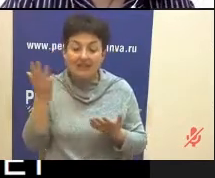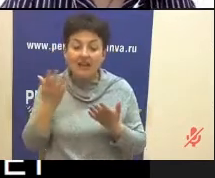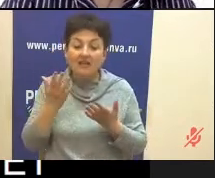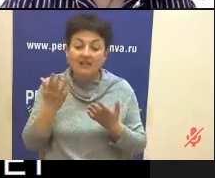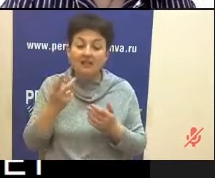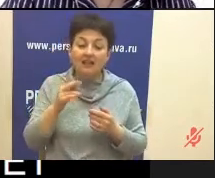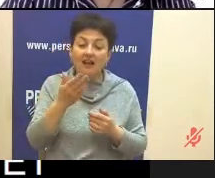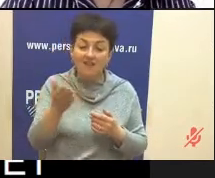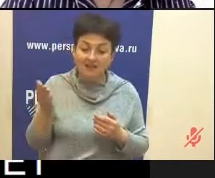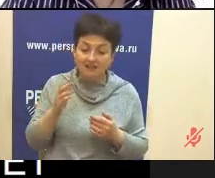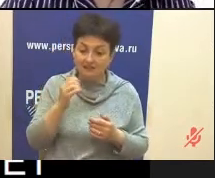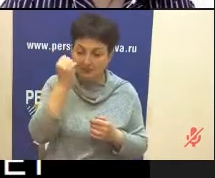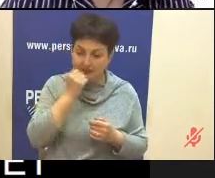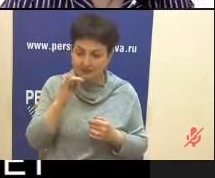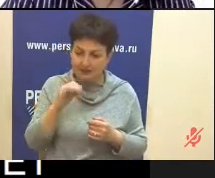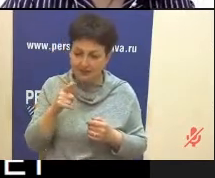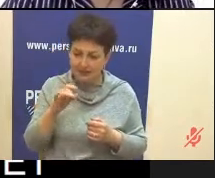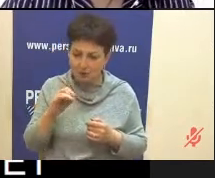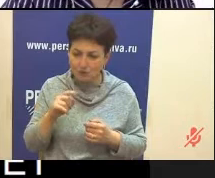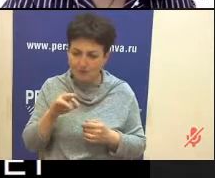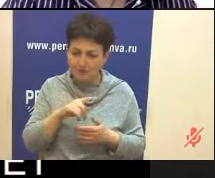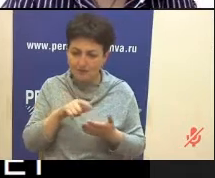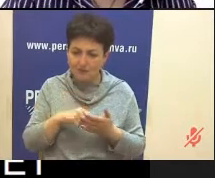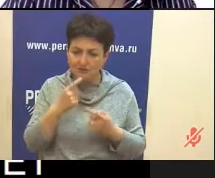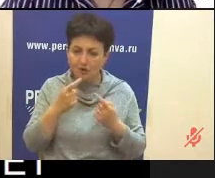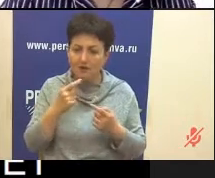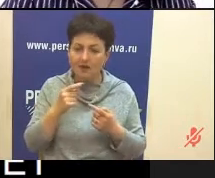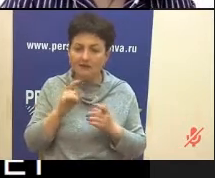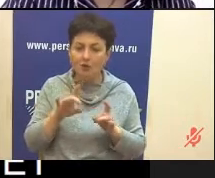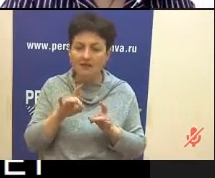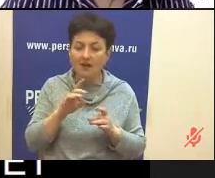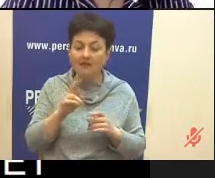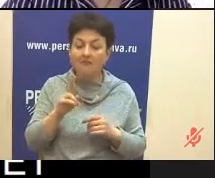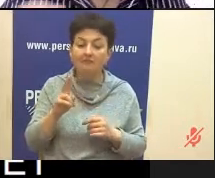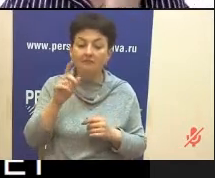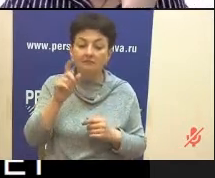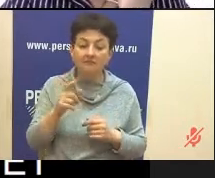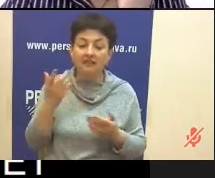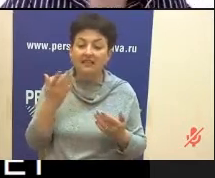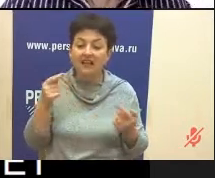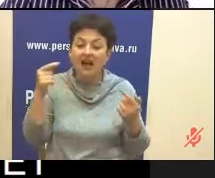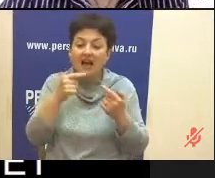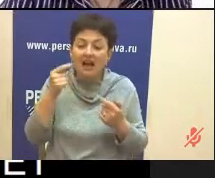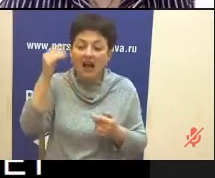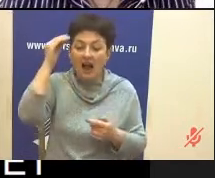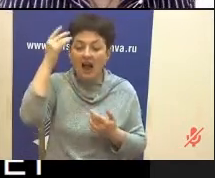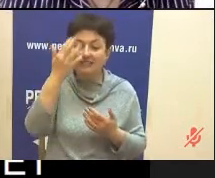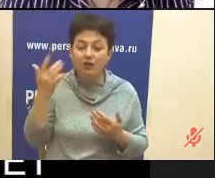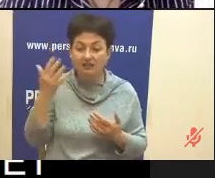вас... да, спасибо Игорю за комментарий про вопросы. Какие-то смыслы, я надеюсь, у вас как ассоциативные